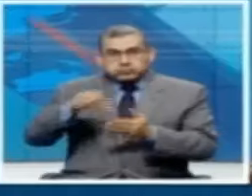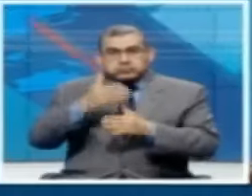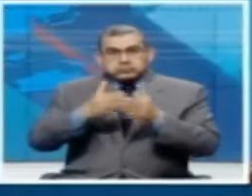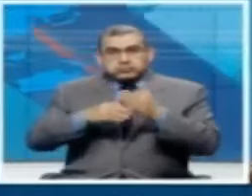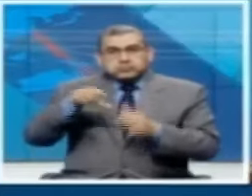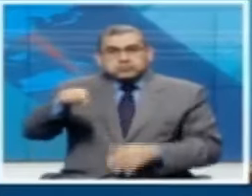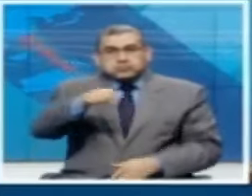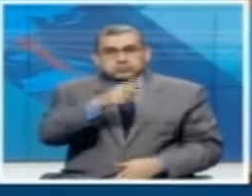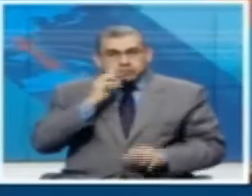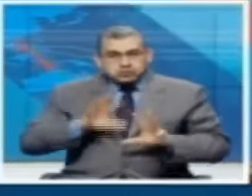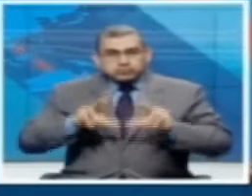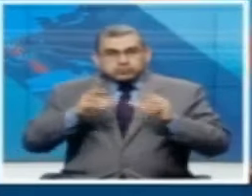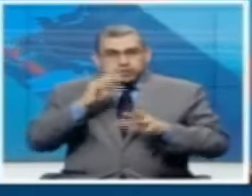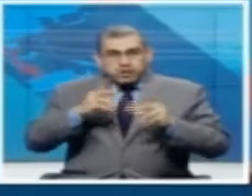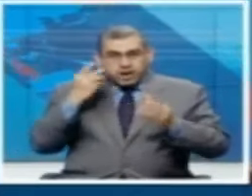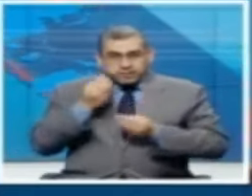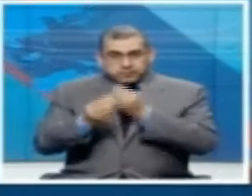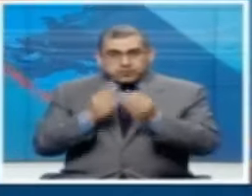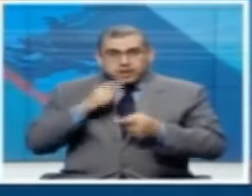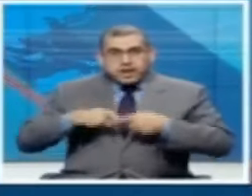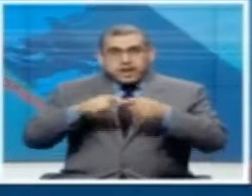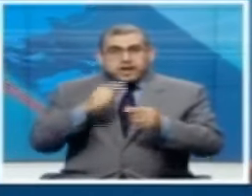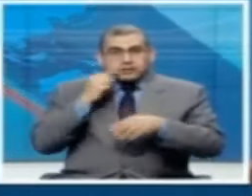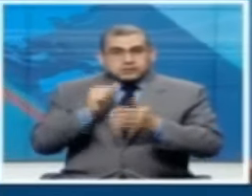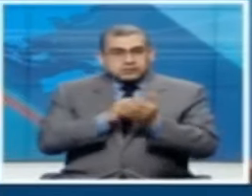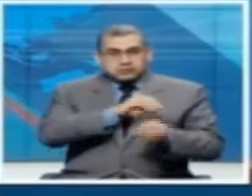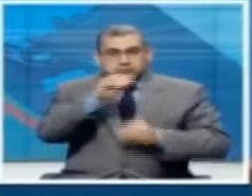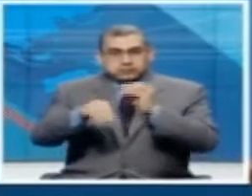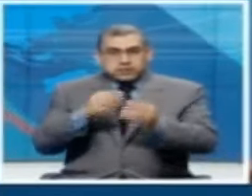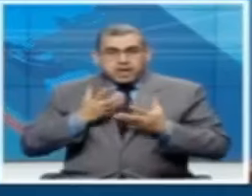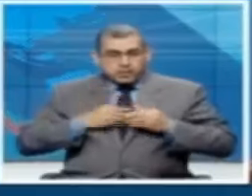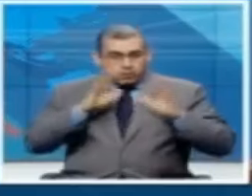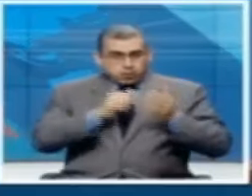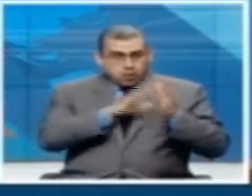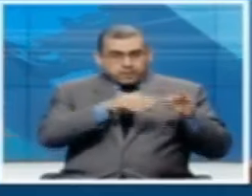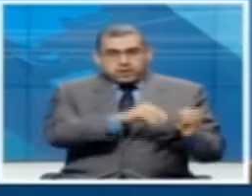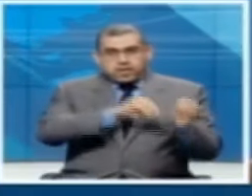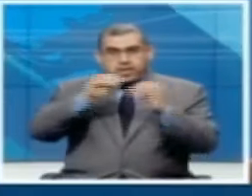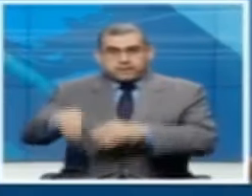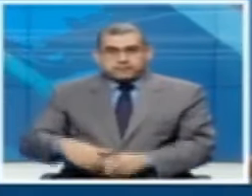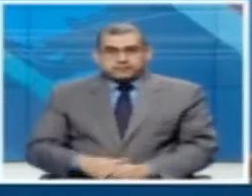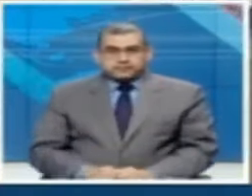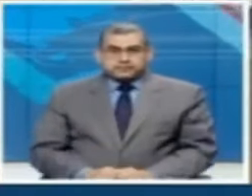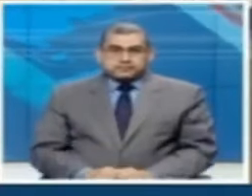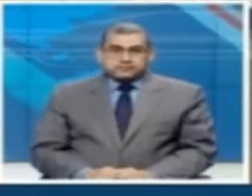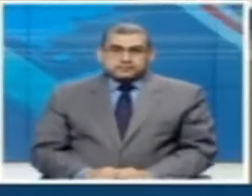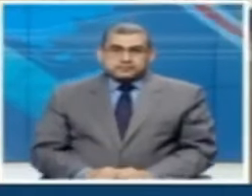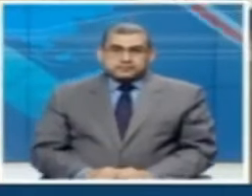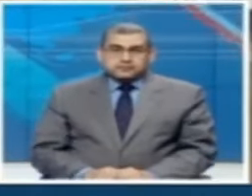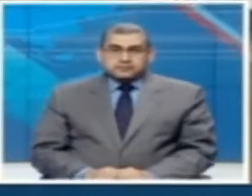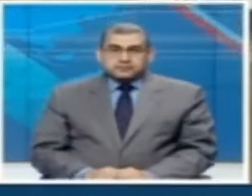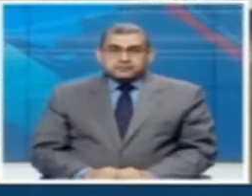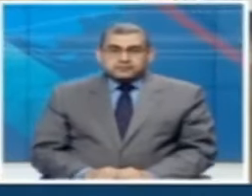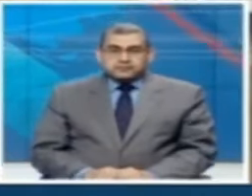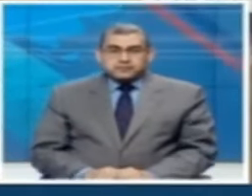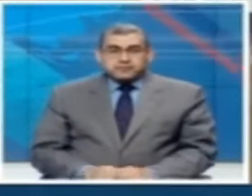المناطق السكنيه التي تم تطويرها ونقل سكان المناطق غير الامنه اليها مع